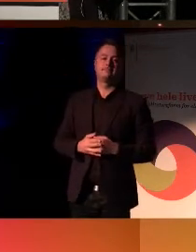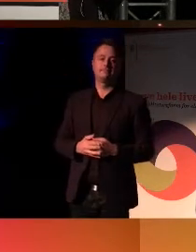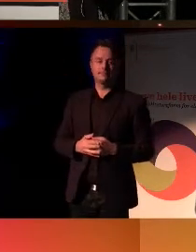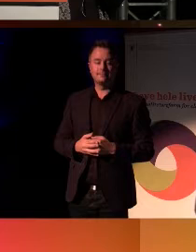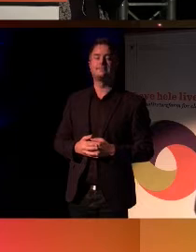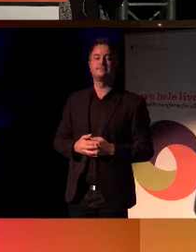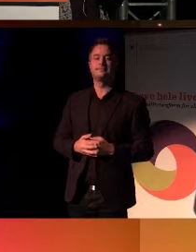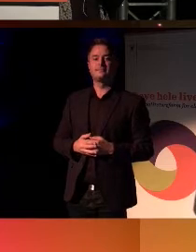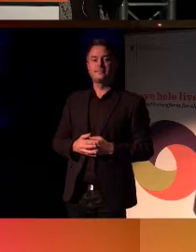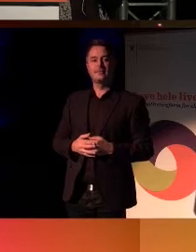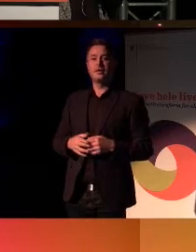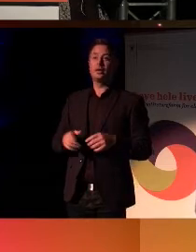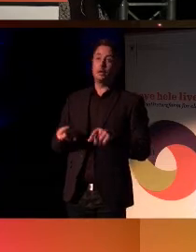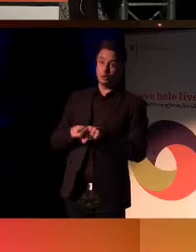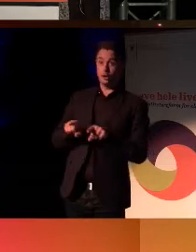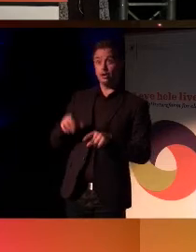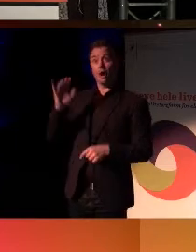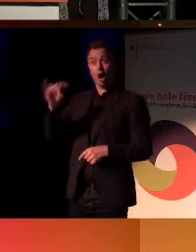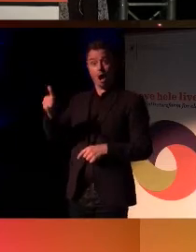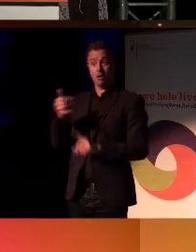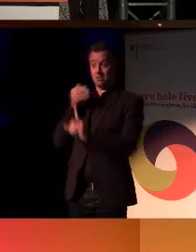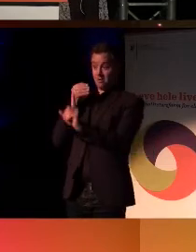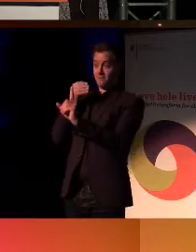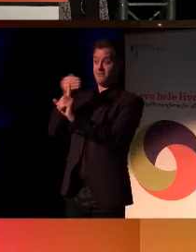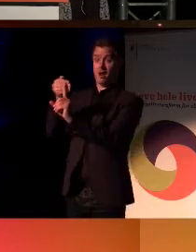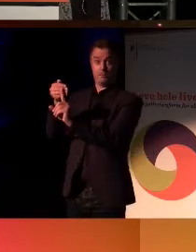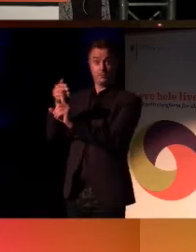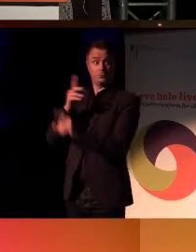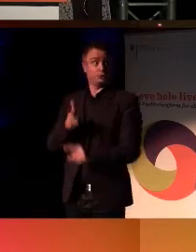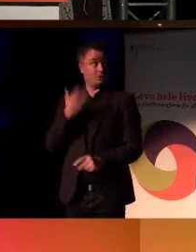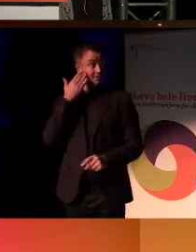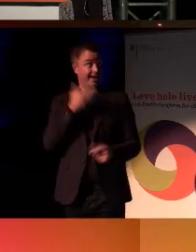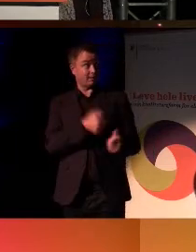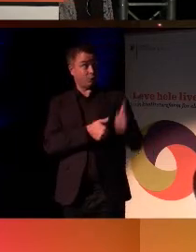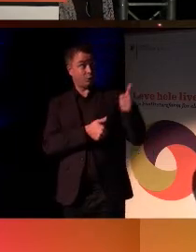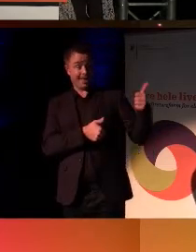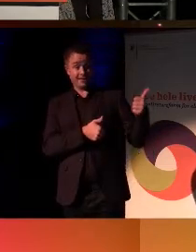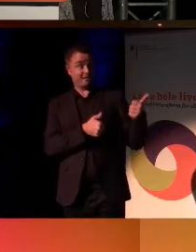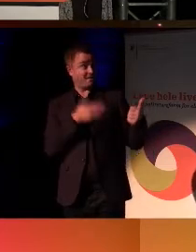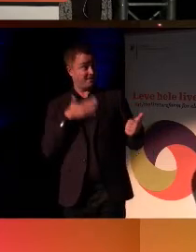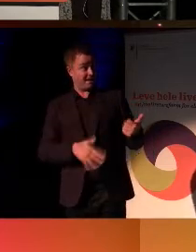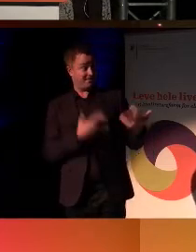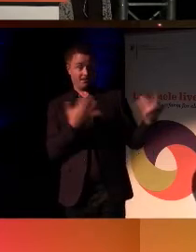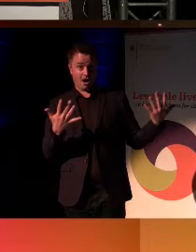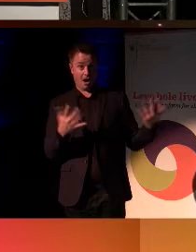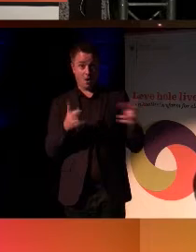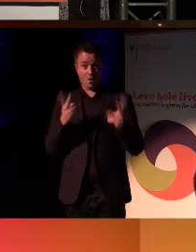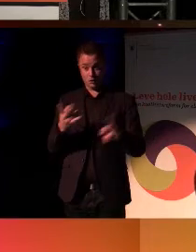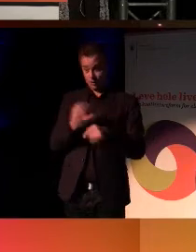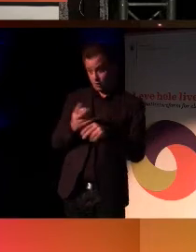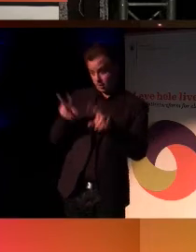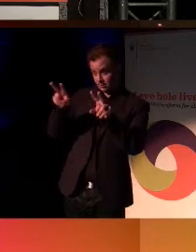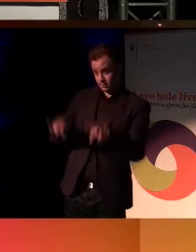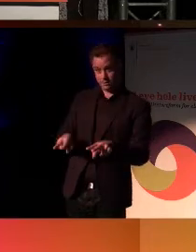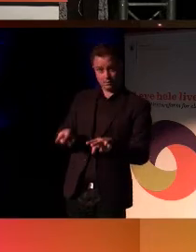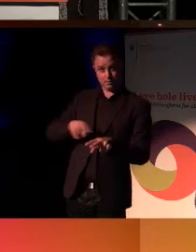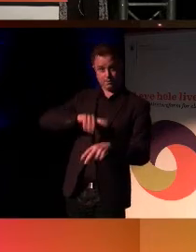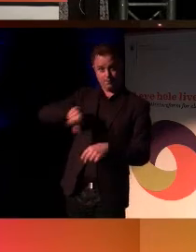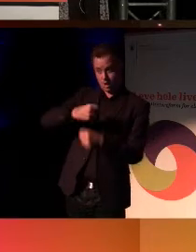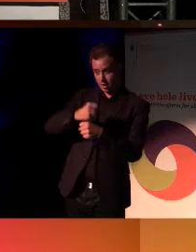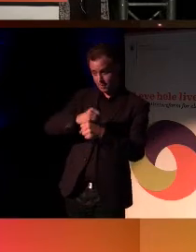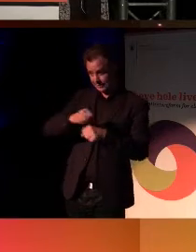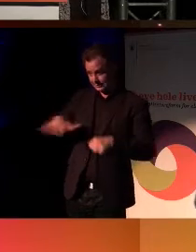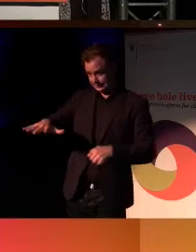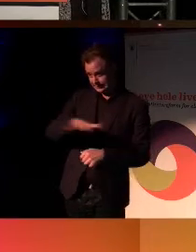Og da tenker vi, da vi vel der da, for da, har vi, liksom, da vet vi hva myndighetene vil, og så vet vi så, hvordan landskapet ser ut, der hvor vi jobber og hva brukerne